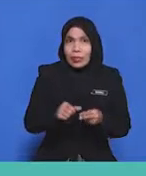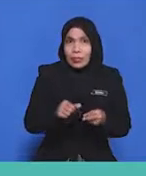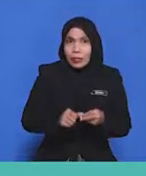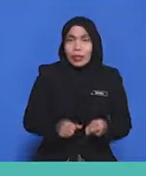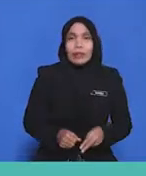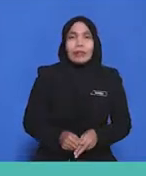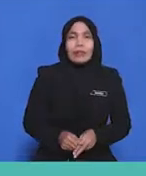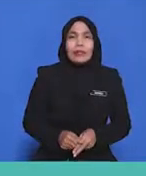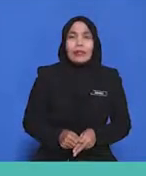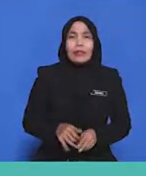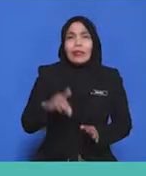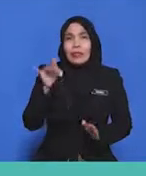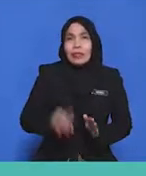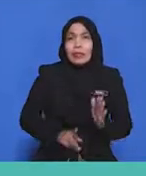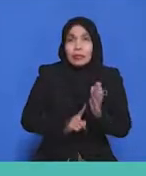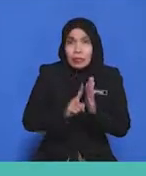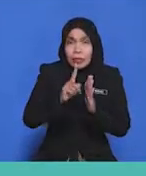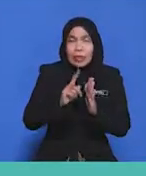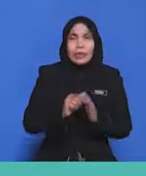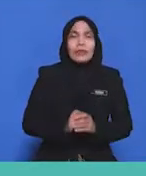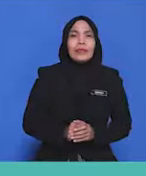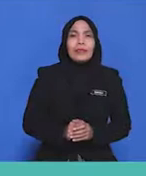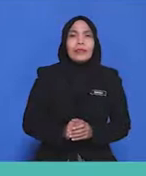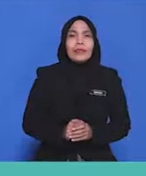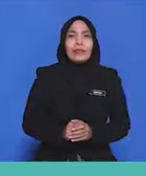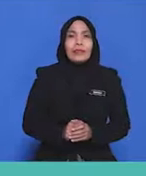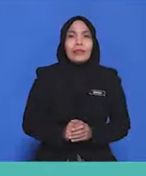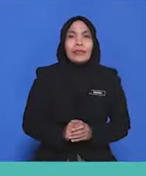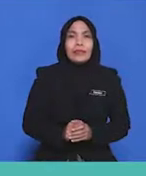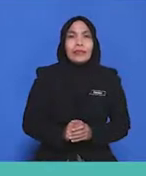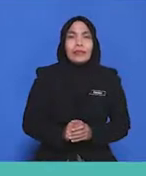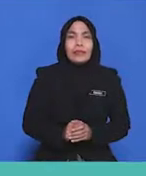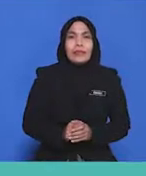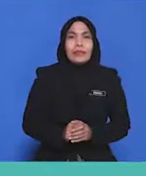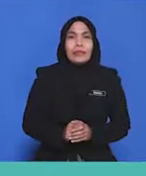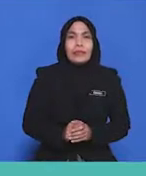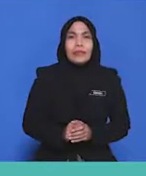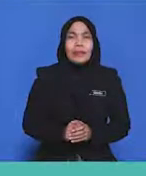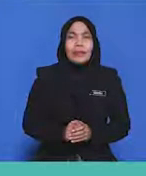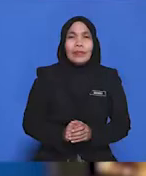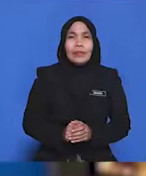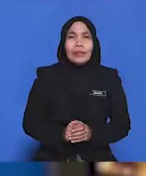selaras dengan norma-norma yang harus ada pada seorang pemain golf.